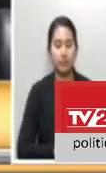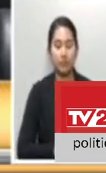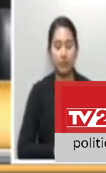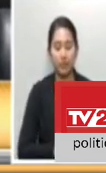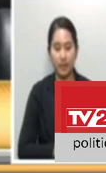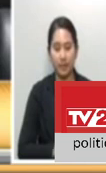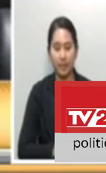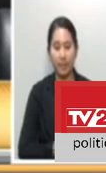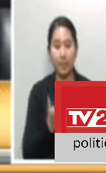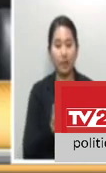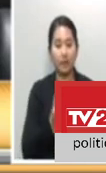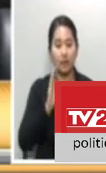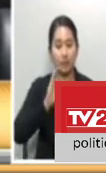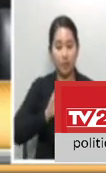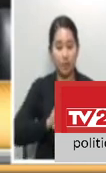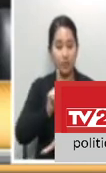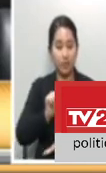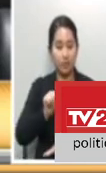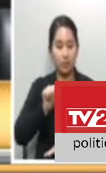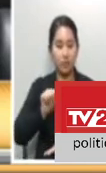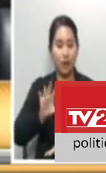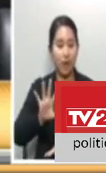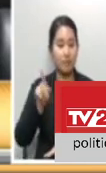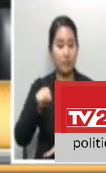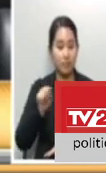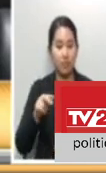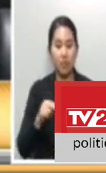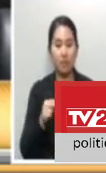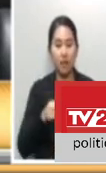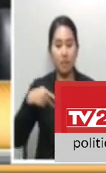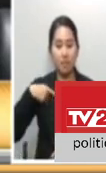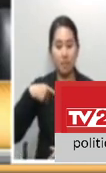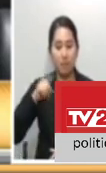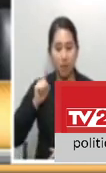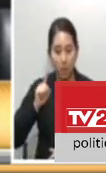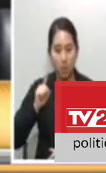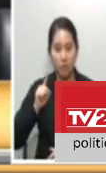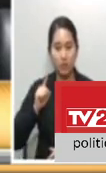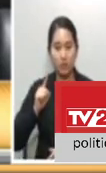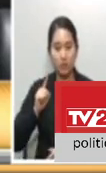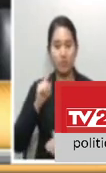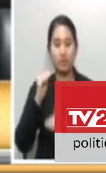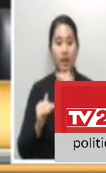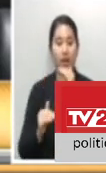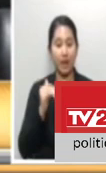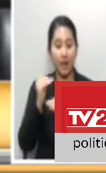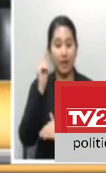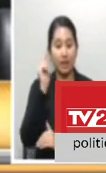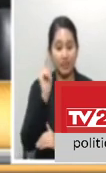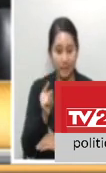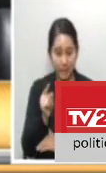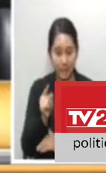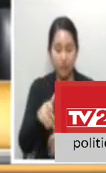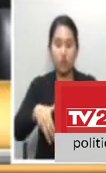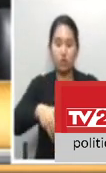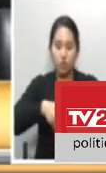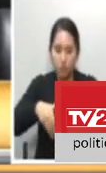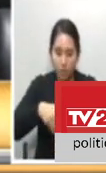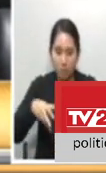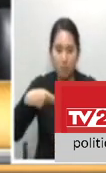งบประมาณที่ลงทุนเพียง 20.5% นั้นซึ่งเป็นประโยชน์ที่จะได้รับจากการพัฒนาจริงๆถึงมือประชาชนน้อยม